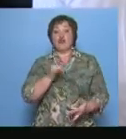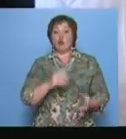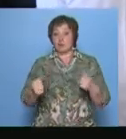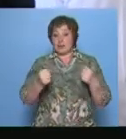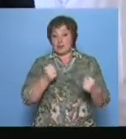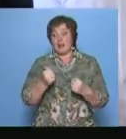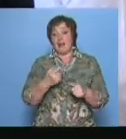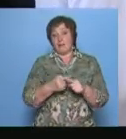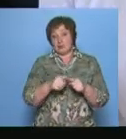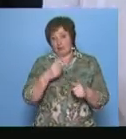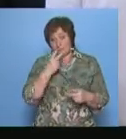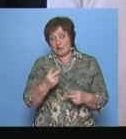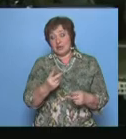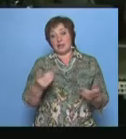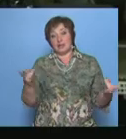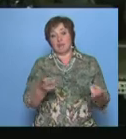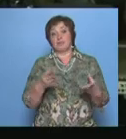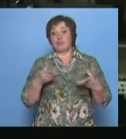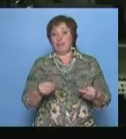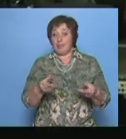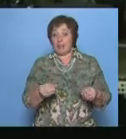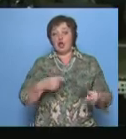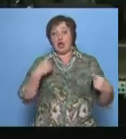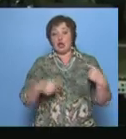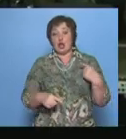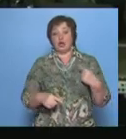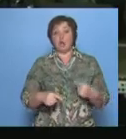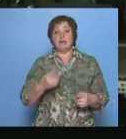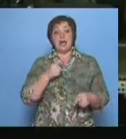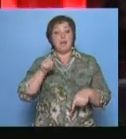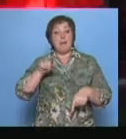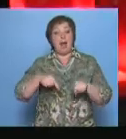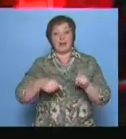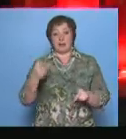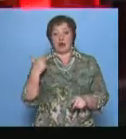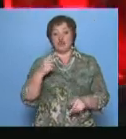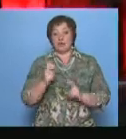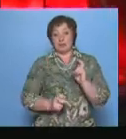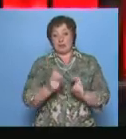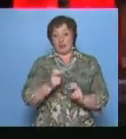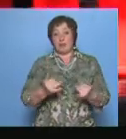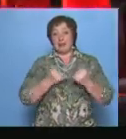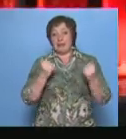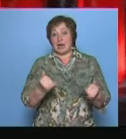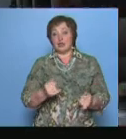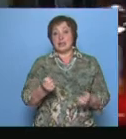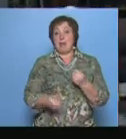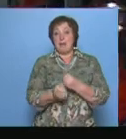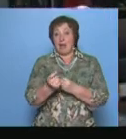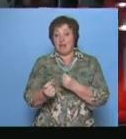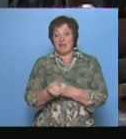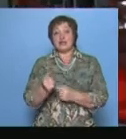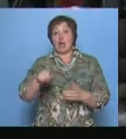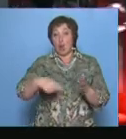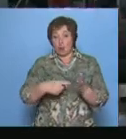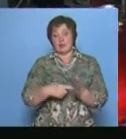видите, жесткое, так уже помягче. На другом, самом древнем можгинском заводе, благодаря которому и город здесь появился, тоже